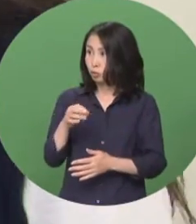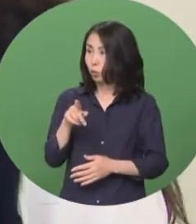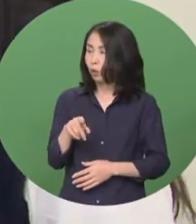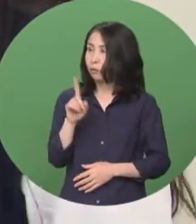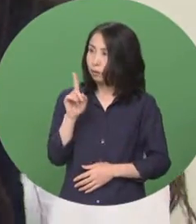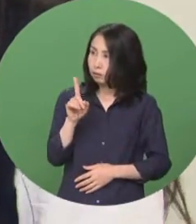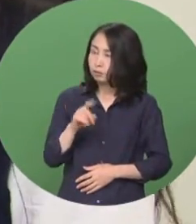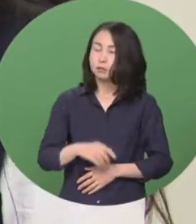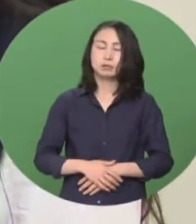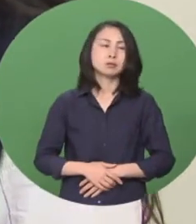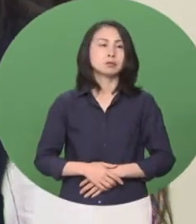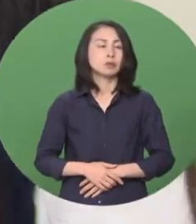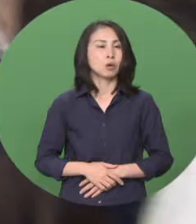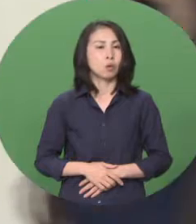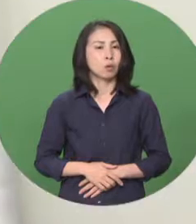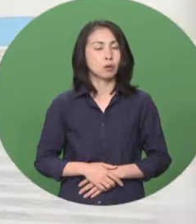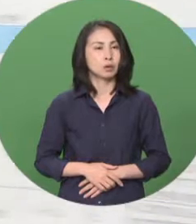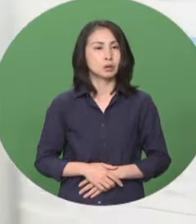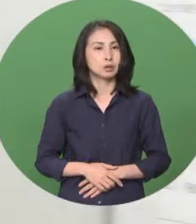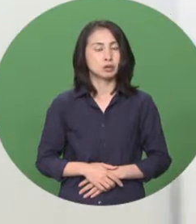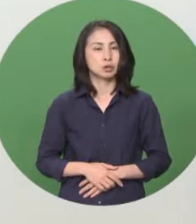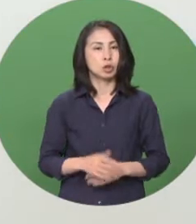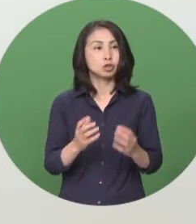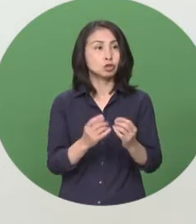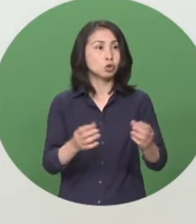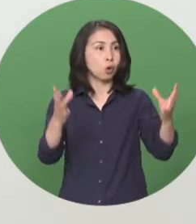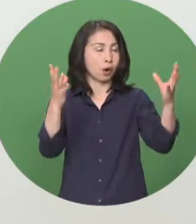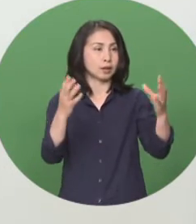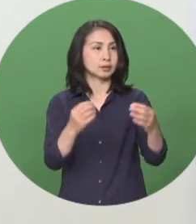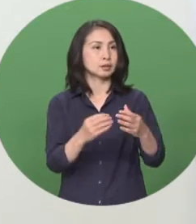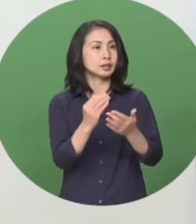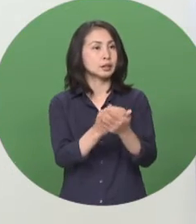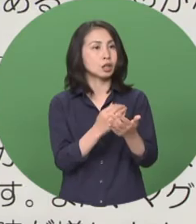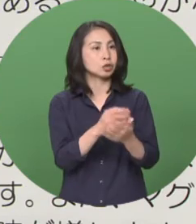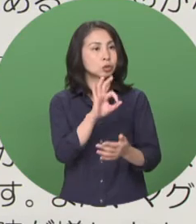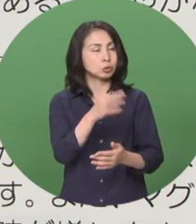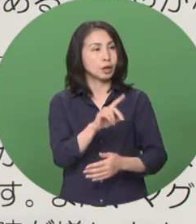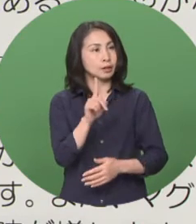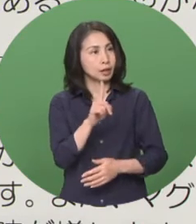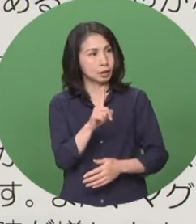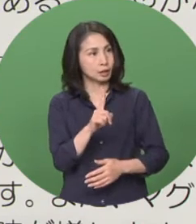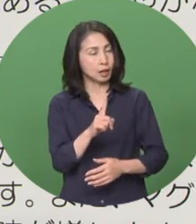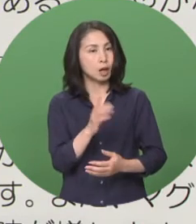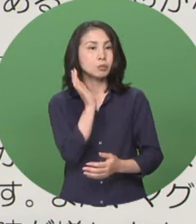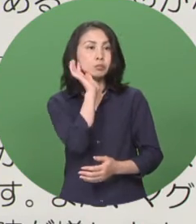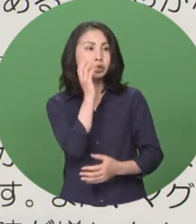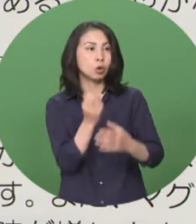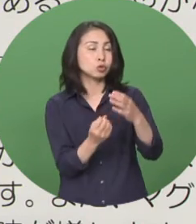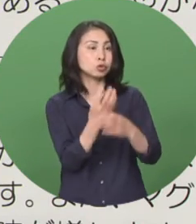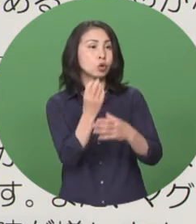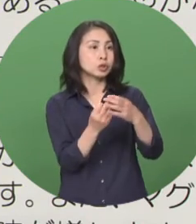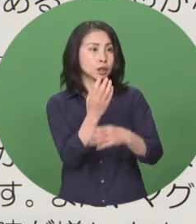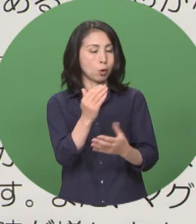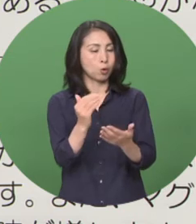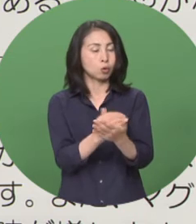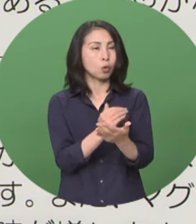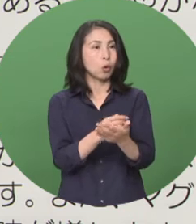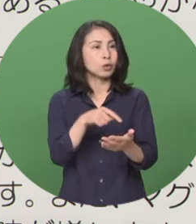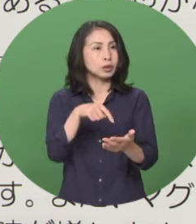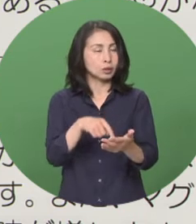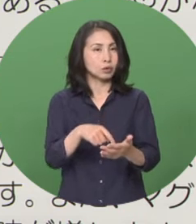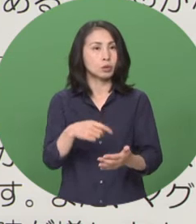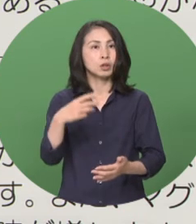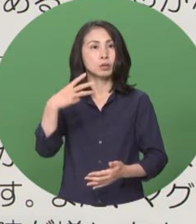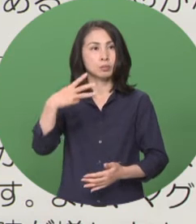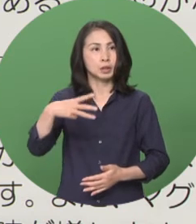これは一体何なんですか？ はい、蒸発残留物は水を沸騰させても蒸発しないミネラルな